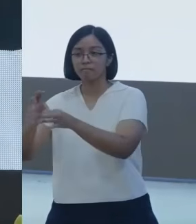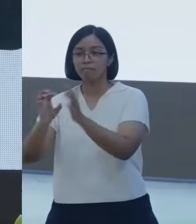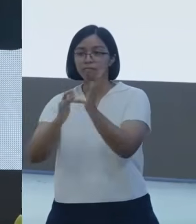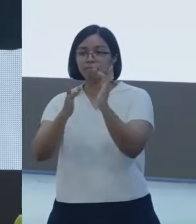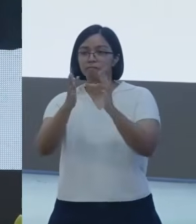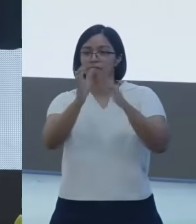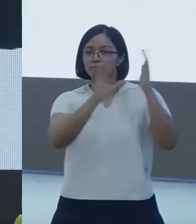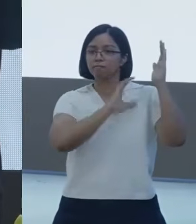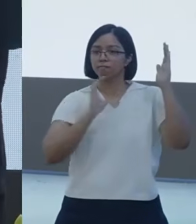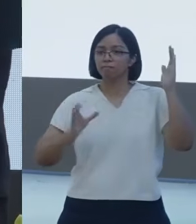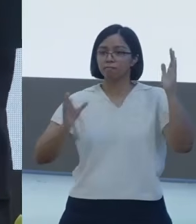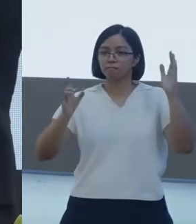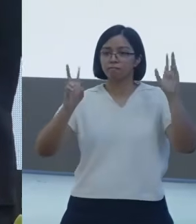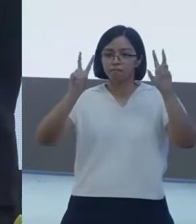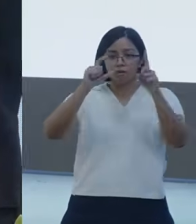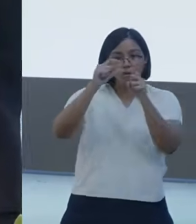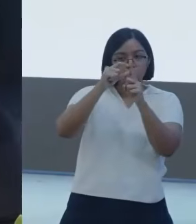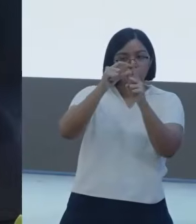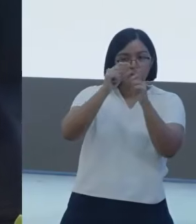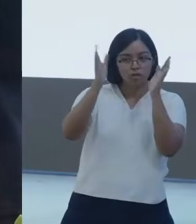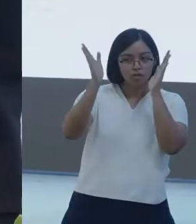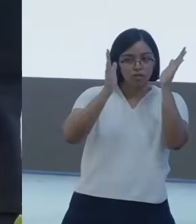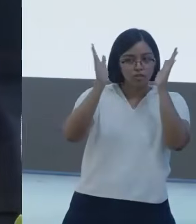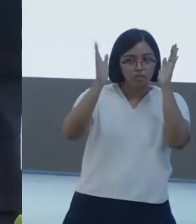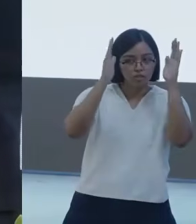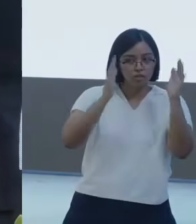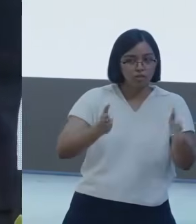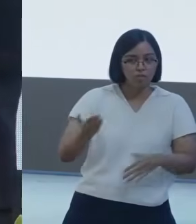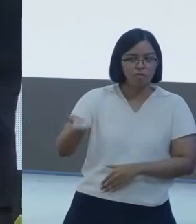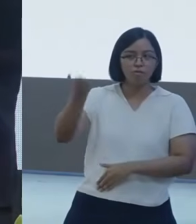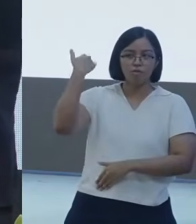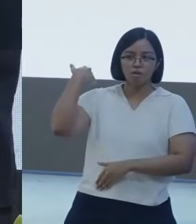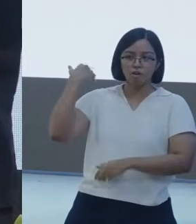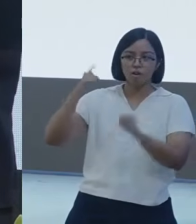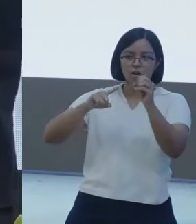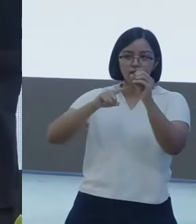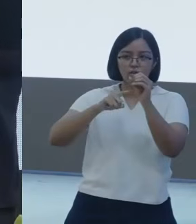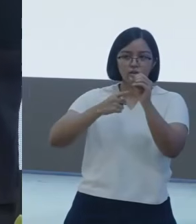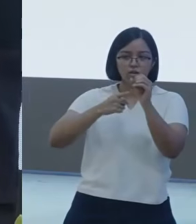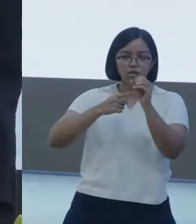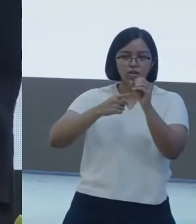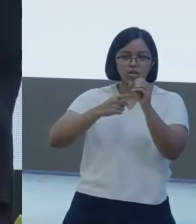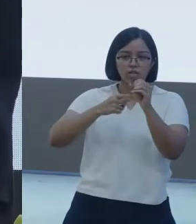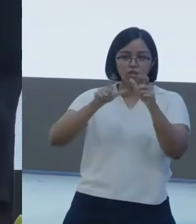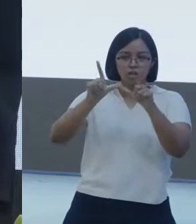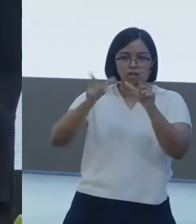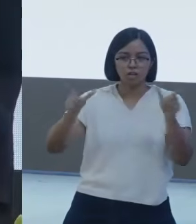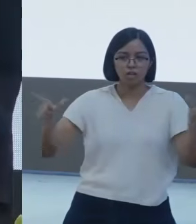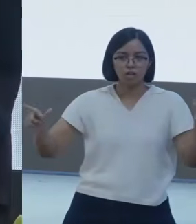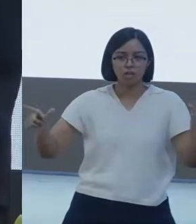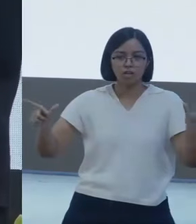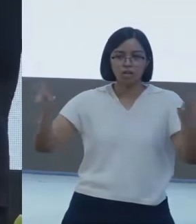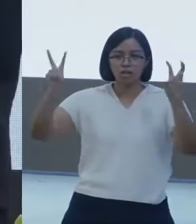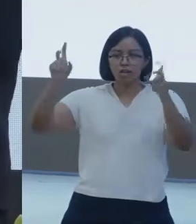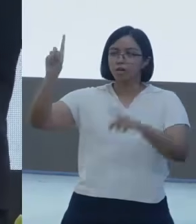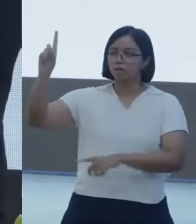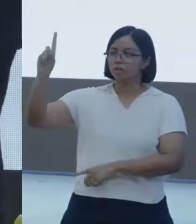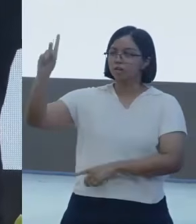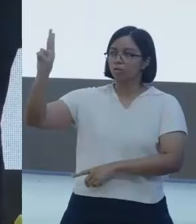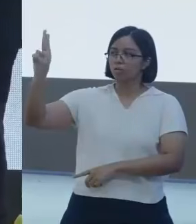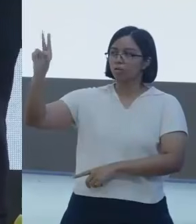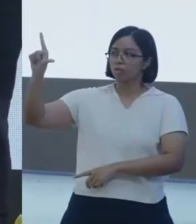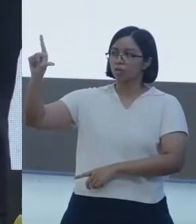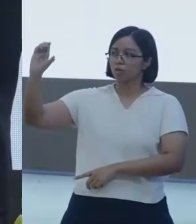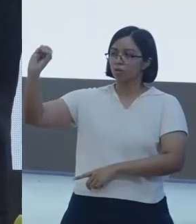pong salitang servant sa original na language ay yung salitang doulos. No?